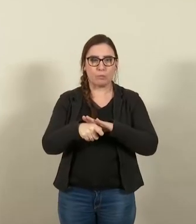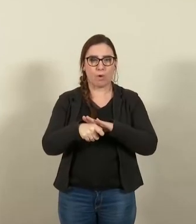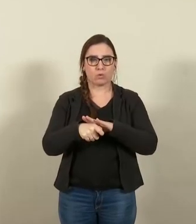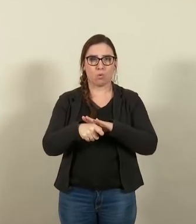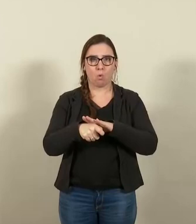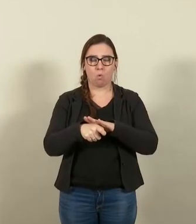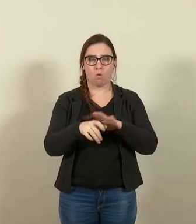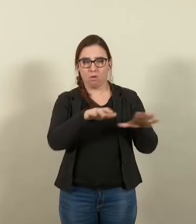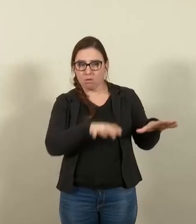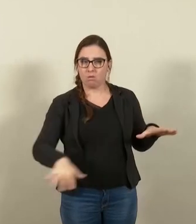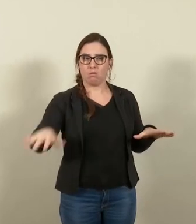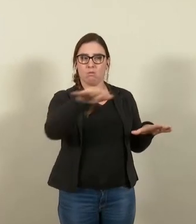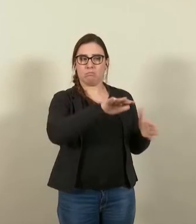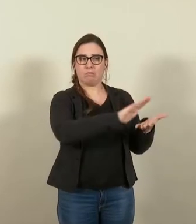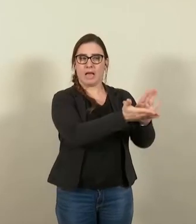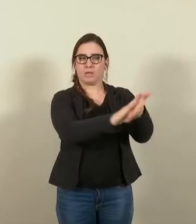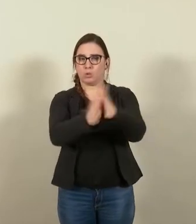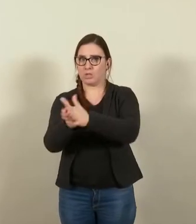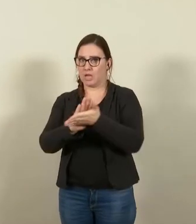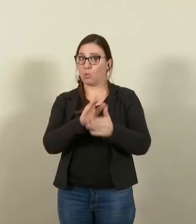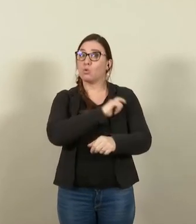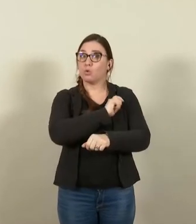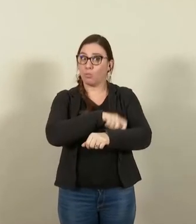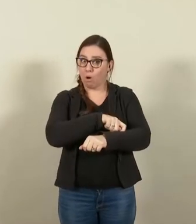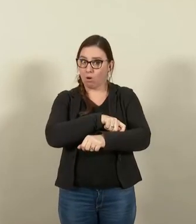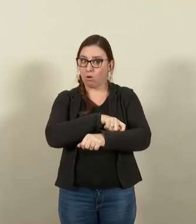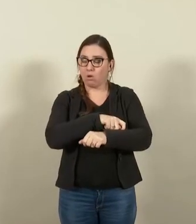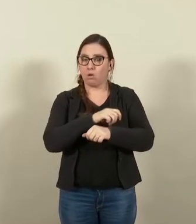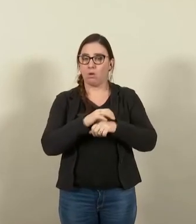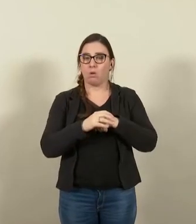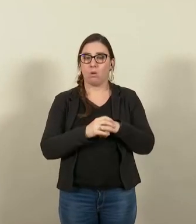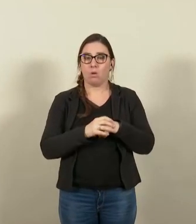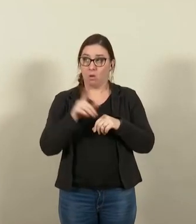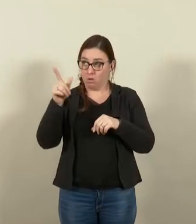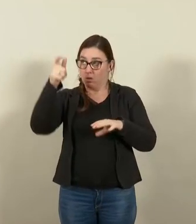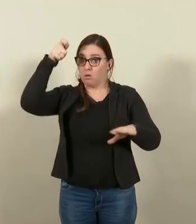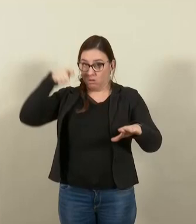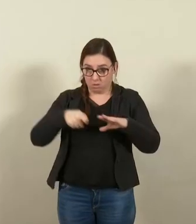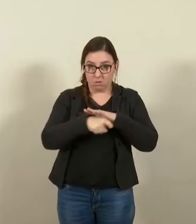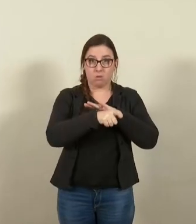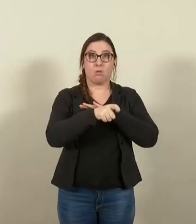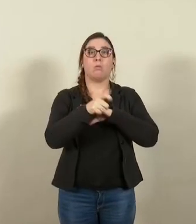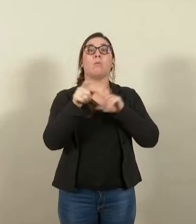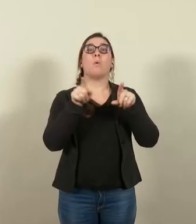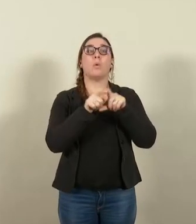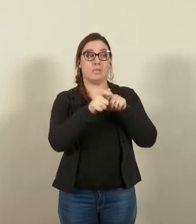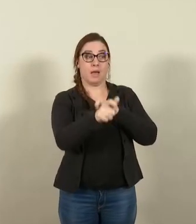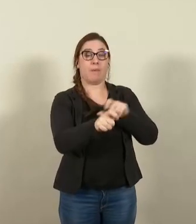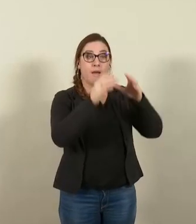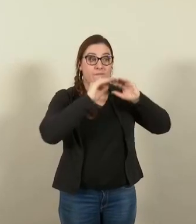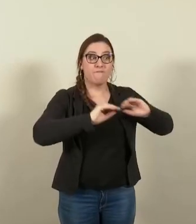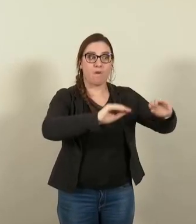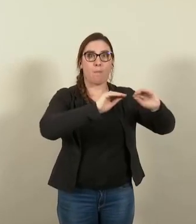alloués aux associations sportives qui vont dépendre des formations